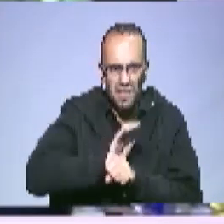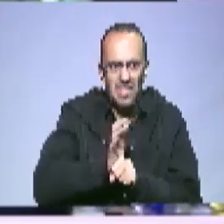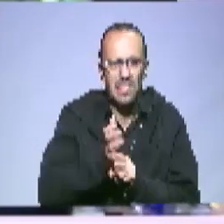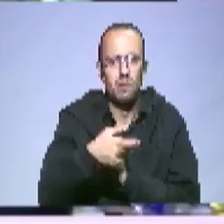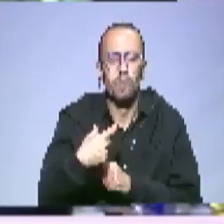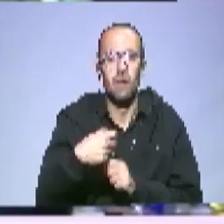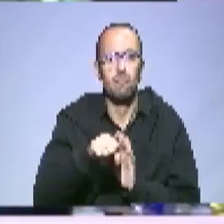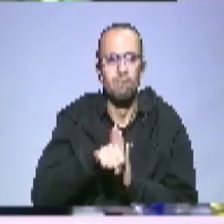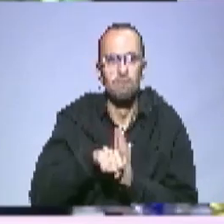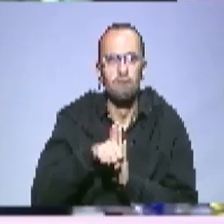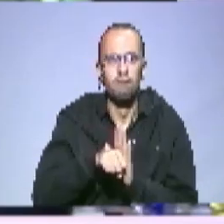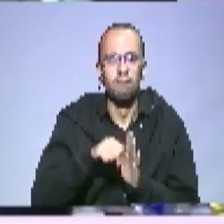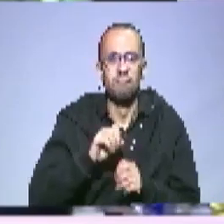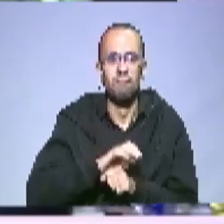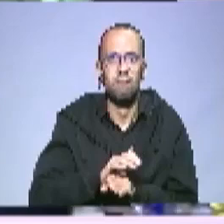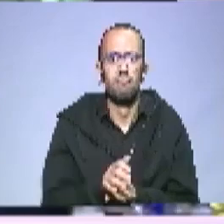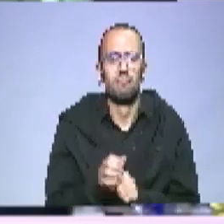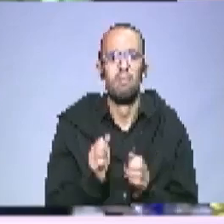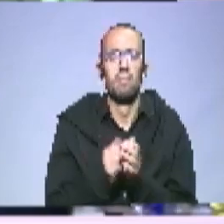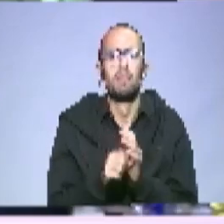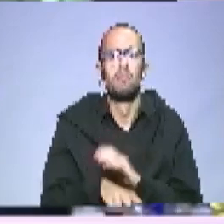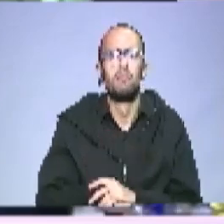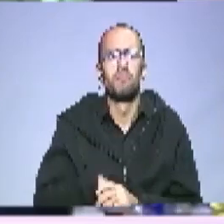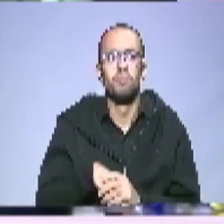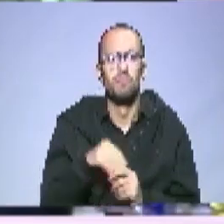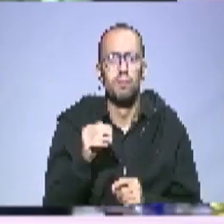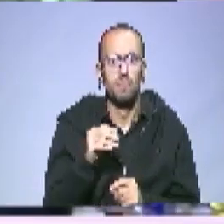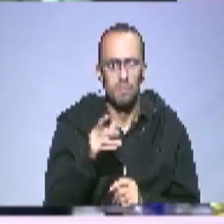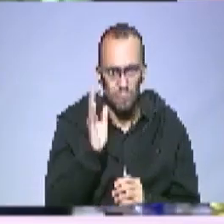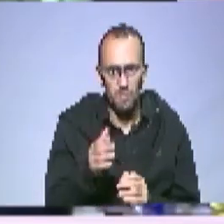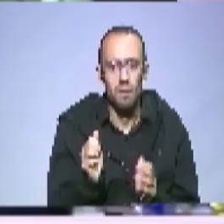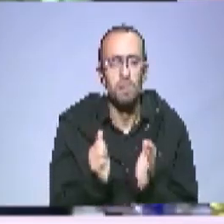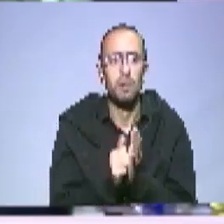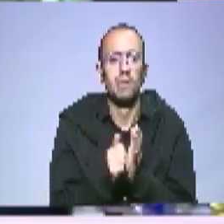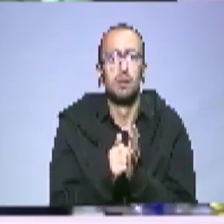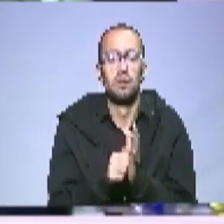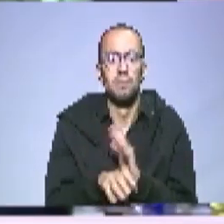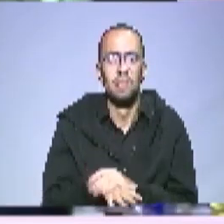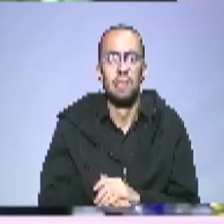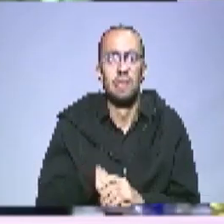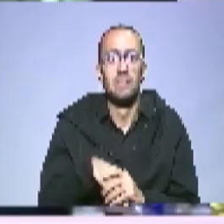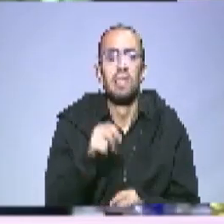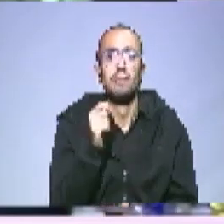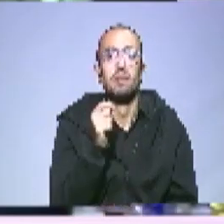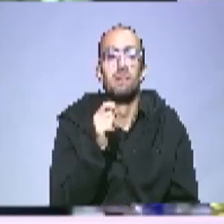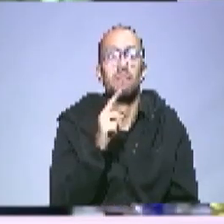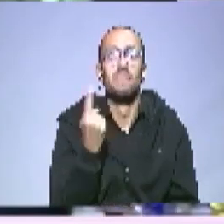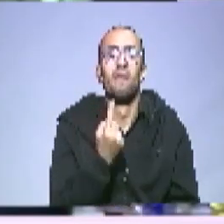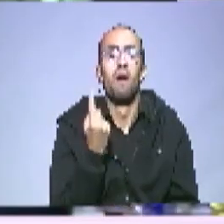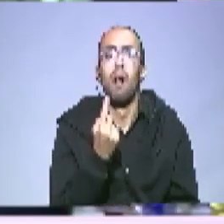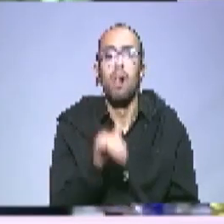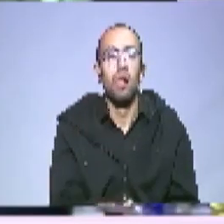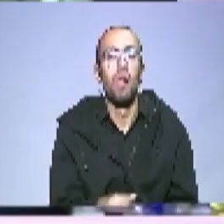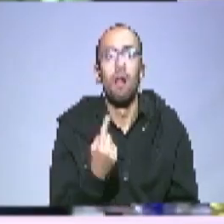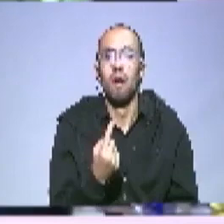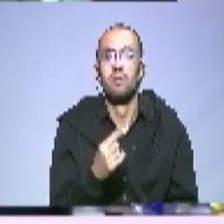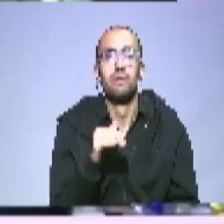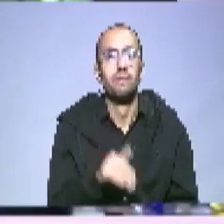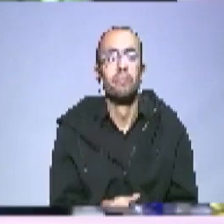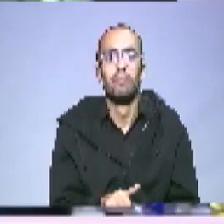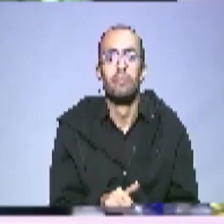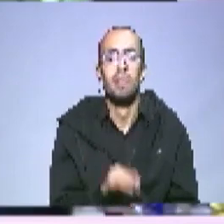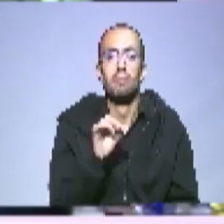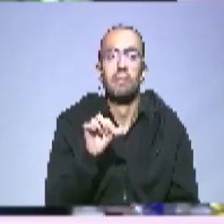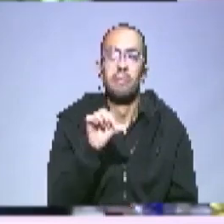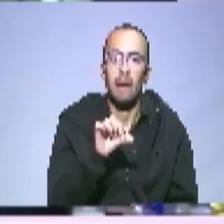التانية طحينة. أيوة بس ده هي بتسأل في البيت لو عايز في البيت. ما هو في البيت مش هيتعمل السمسم لأن الخلاط مش هيجيبه. ولازم